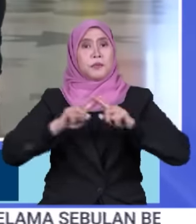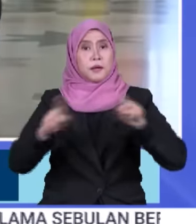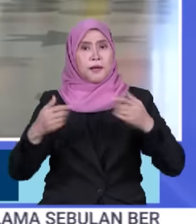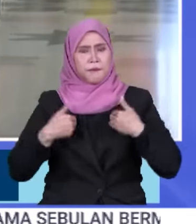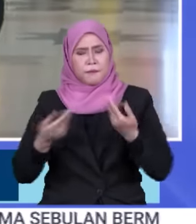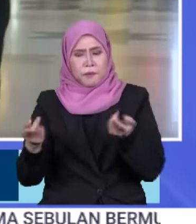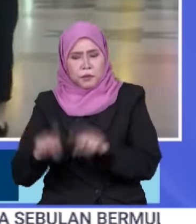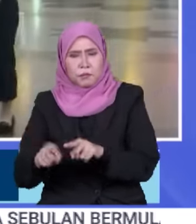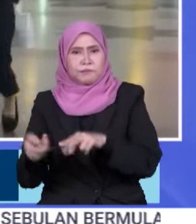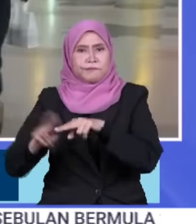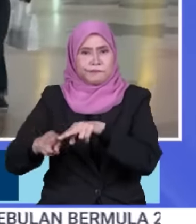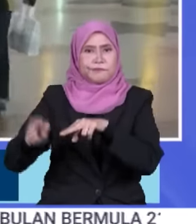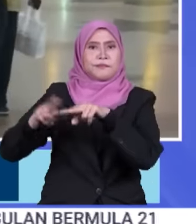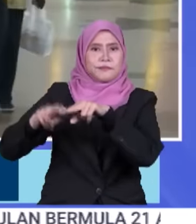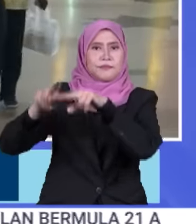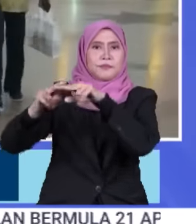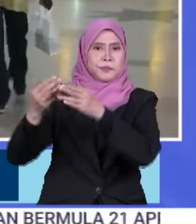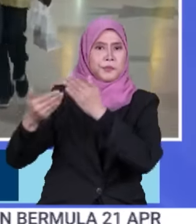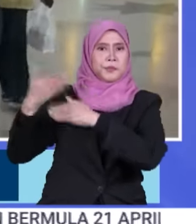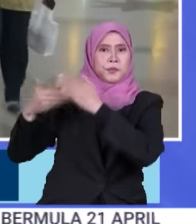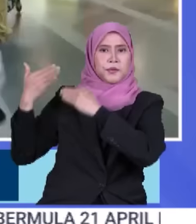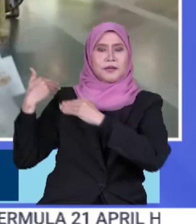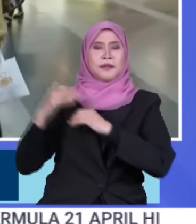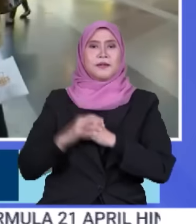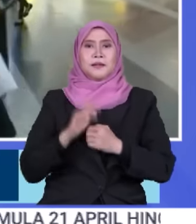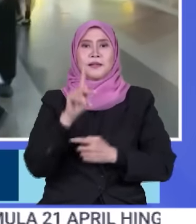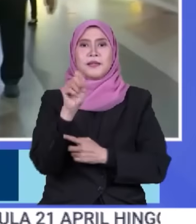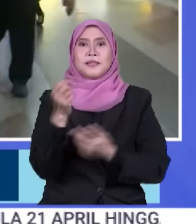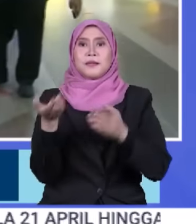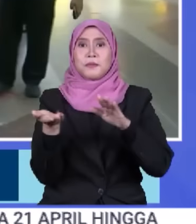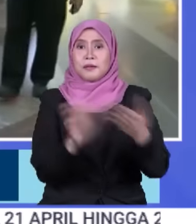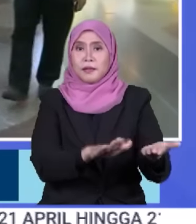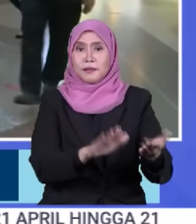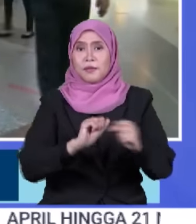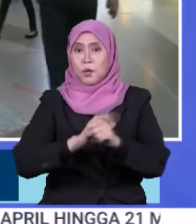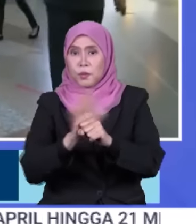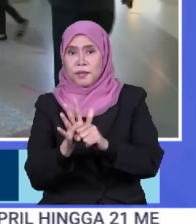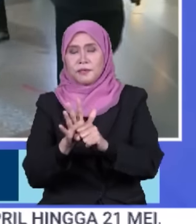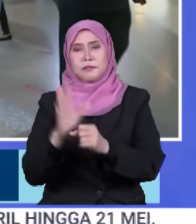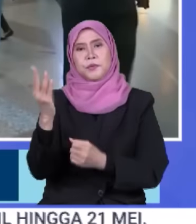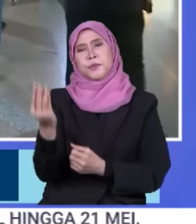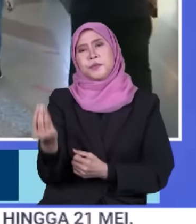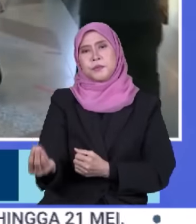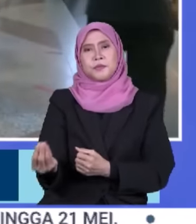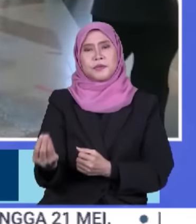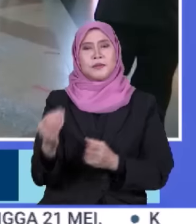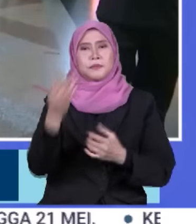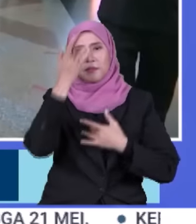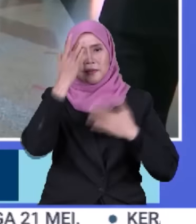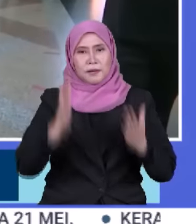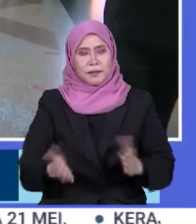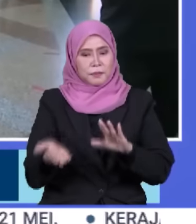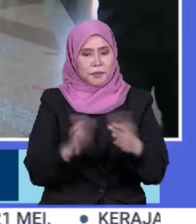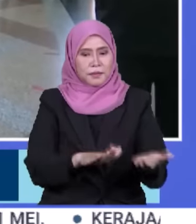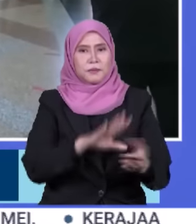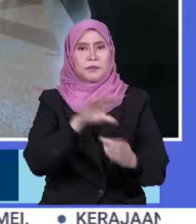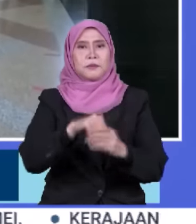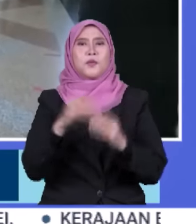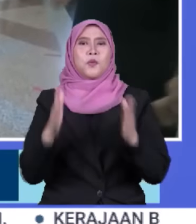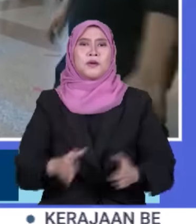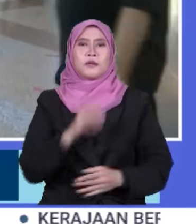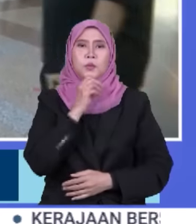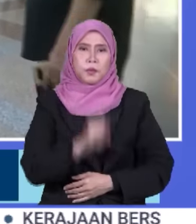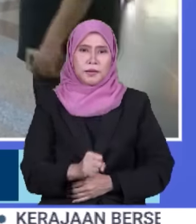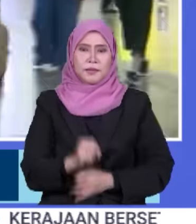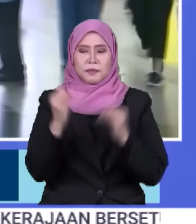berlaku sedikit peningkatan kebelakangan ini. Kes kematian akibat COVID-19 juga masih rendah dengan pesakit yang meninggal dunia melibatkan warga emas